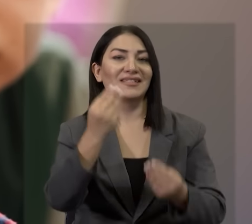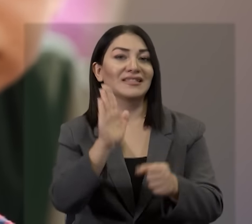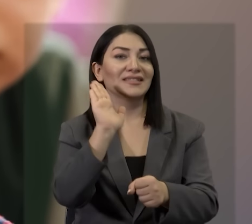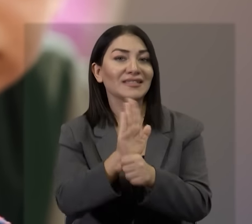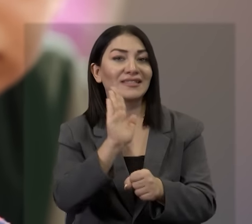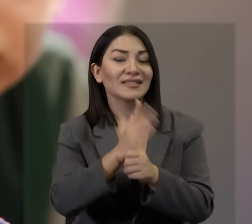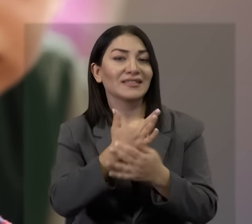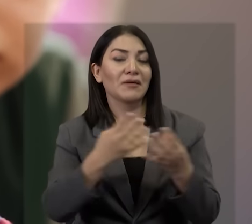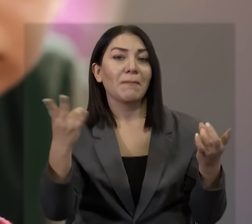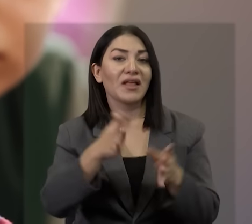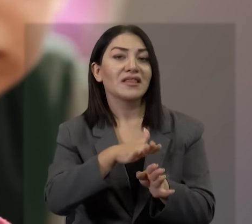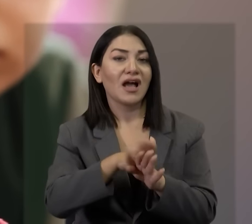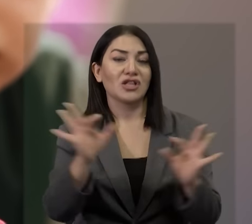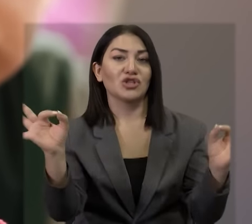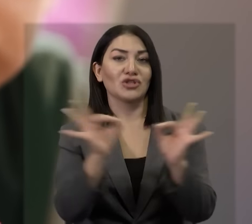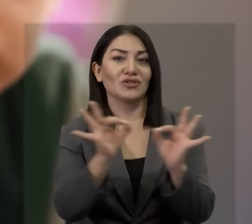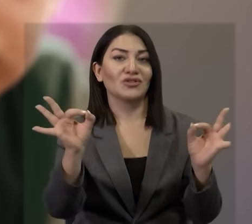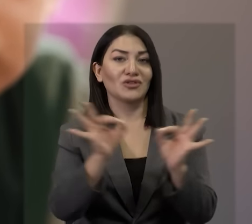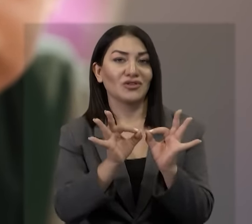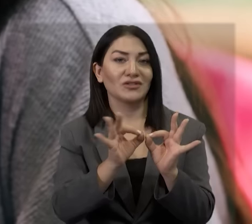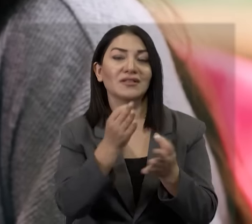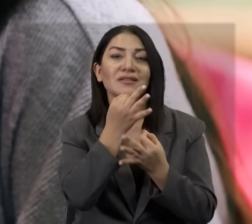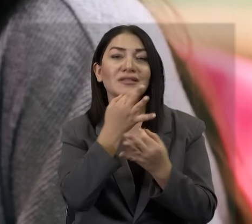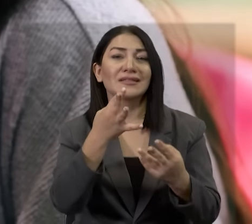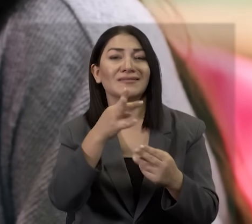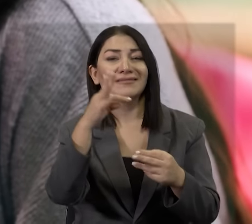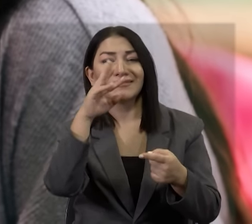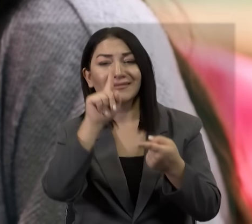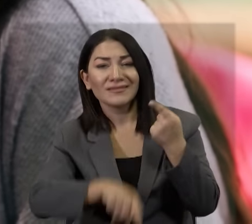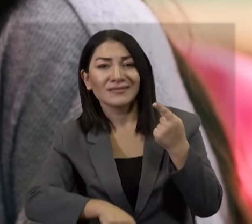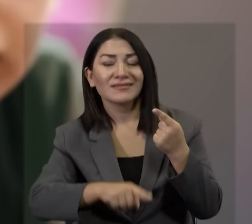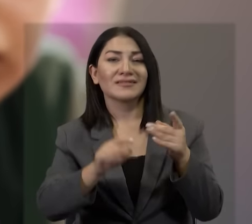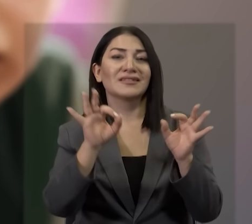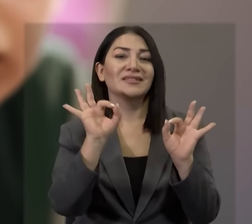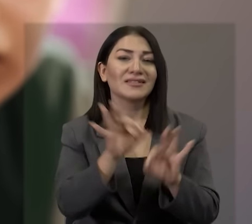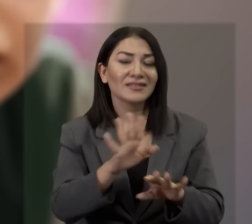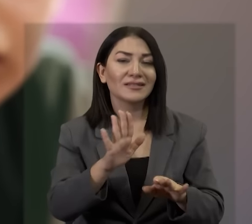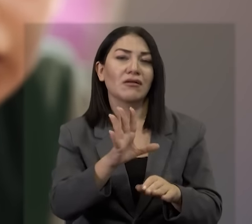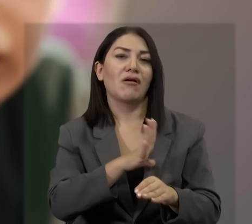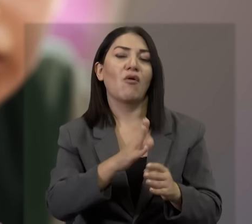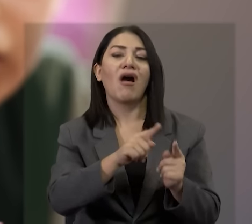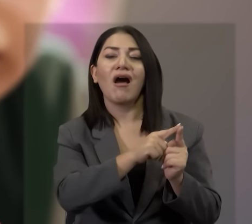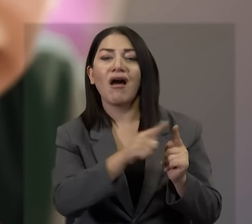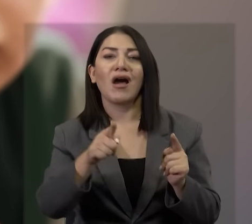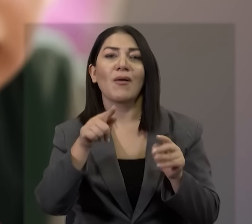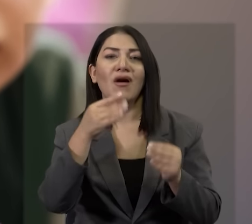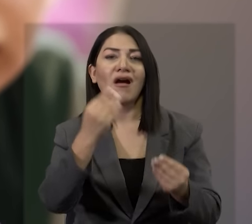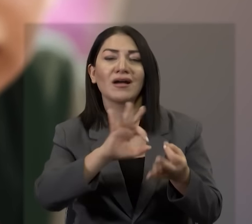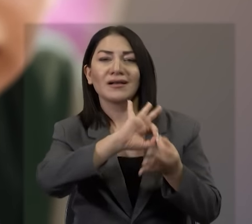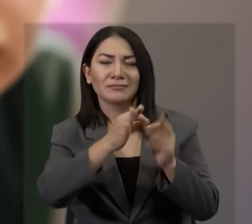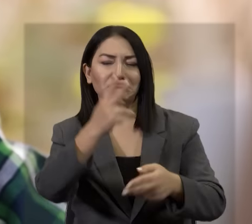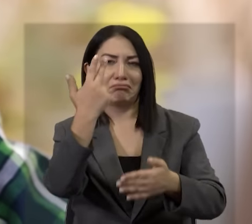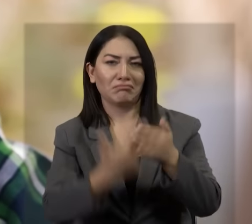Նրանց կտրվեն առաջադրանքներ, որոնք պետք է կատարվեն մաքսիմալ ճշգրտությամբ։ Ցանկացած վրիպումը կամ անհաջողությունը կարող է